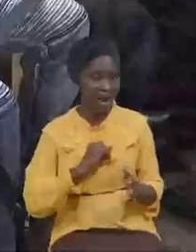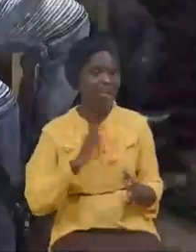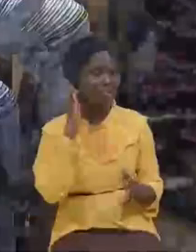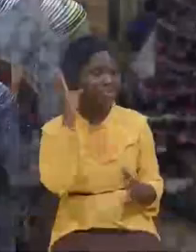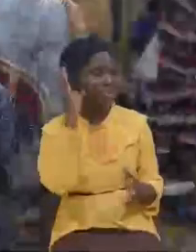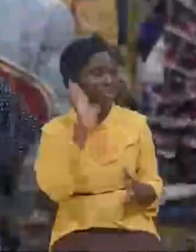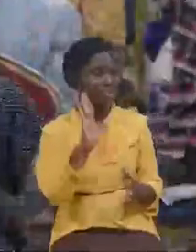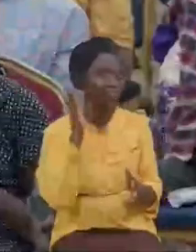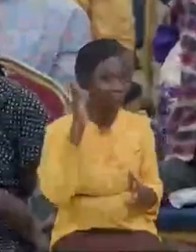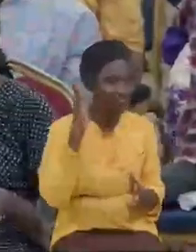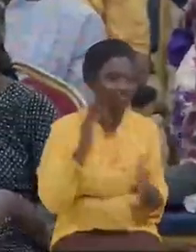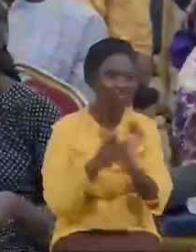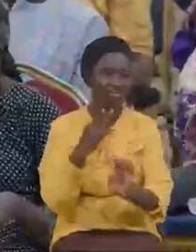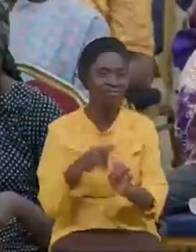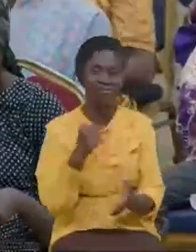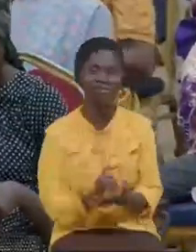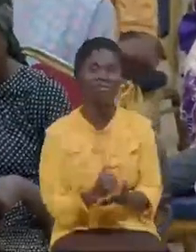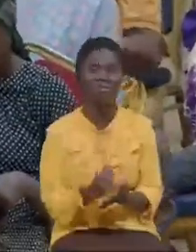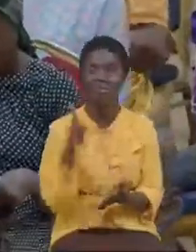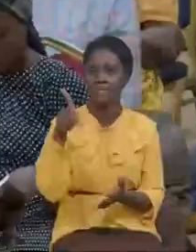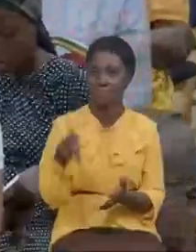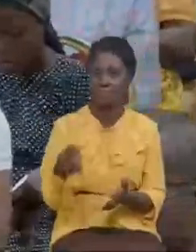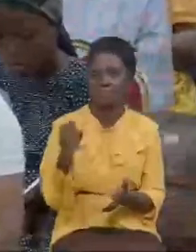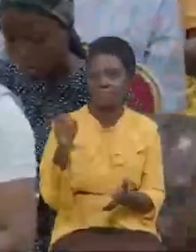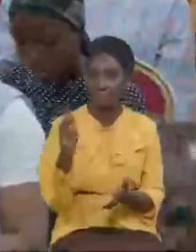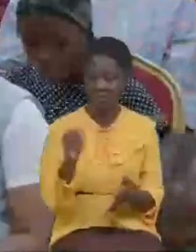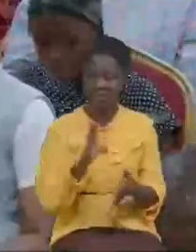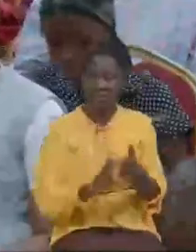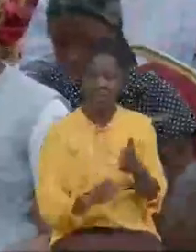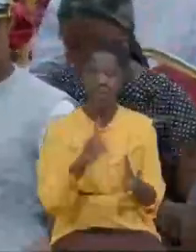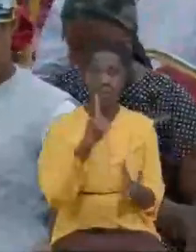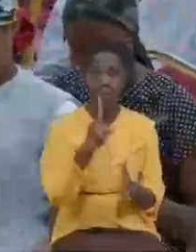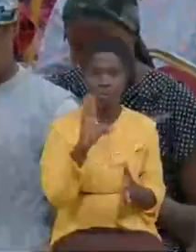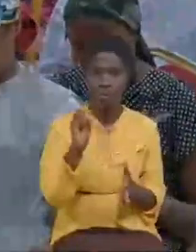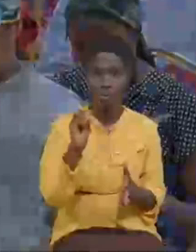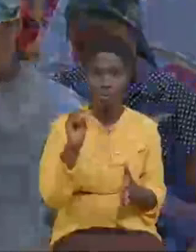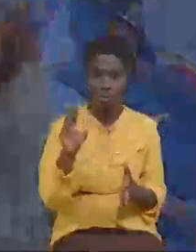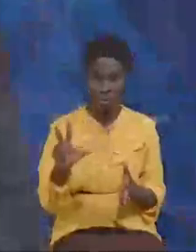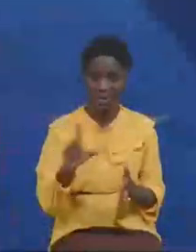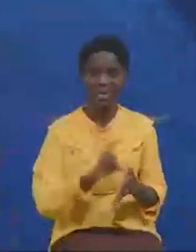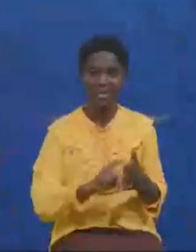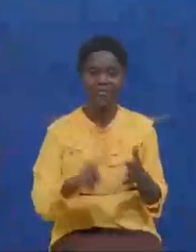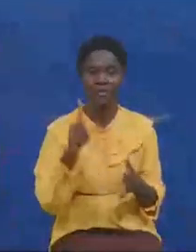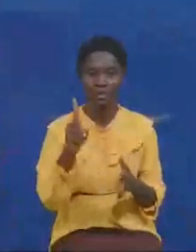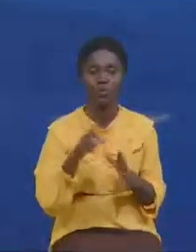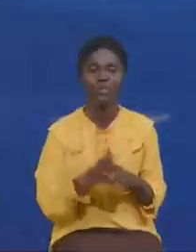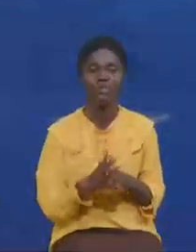témoignage. Psaume 103, verset 1. Psaume 103, verset